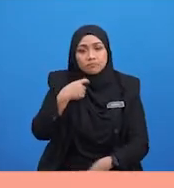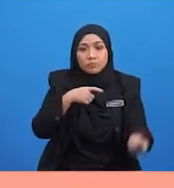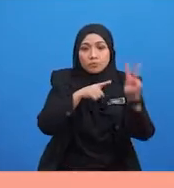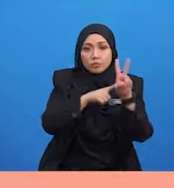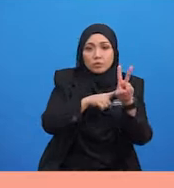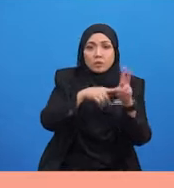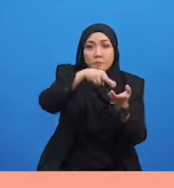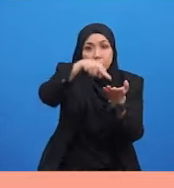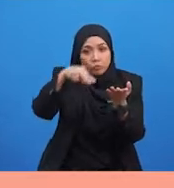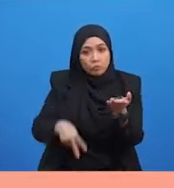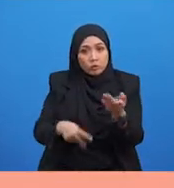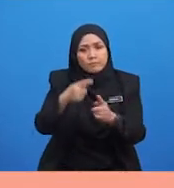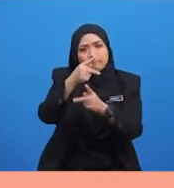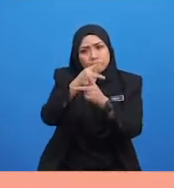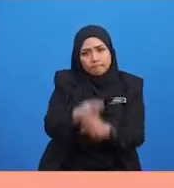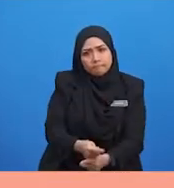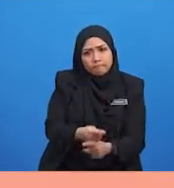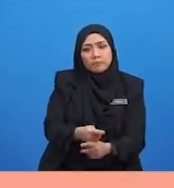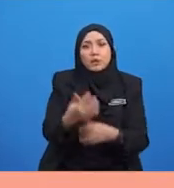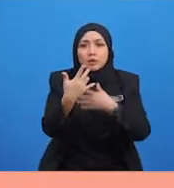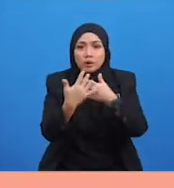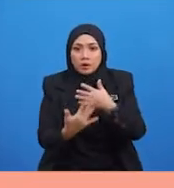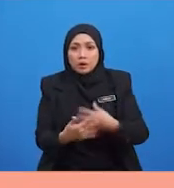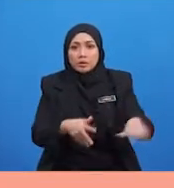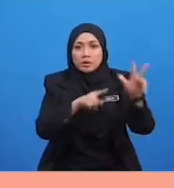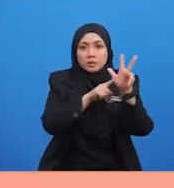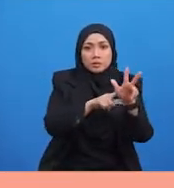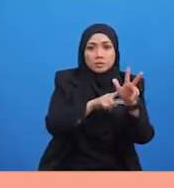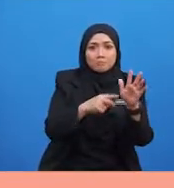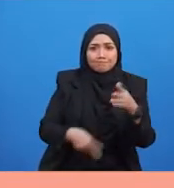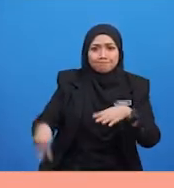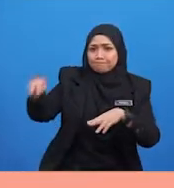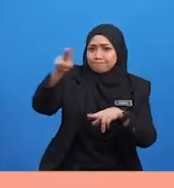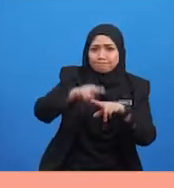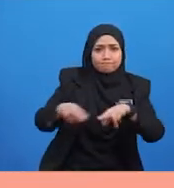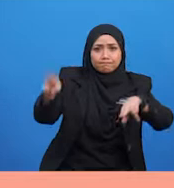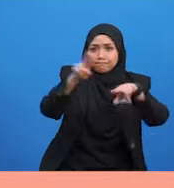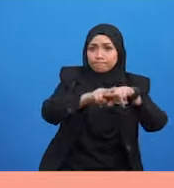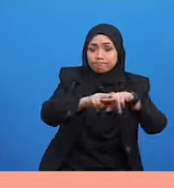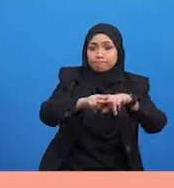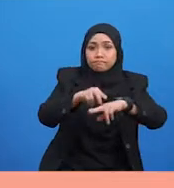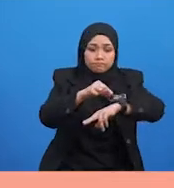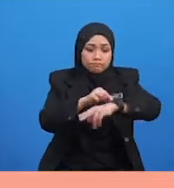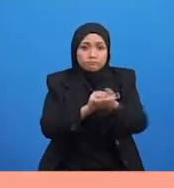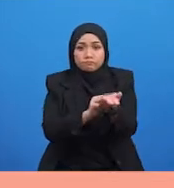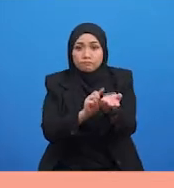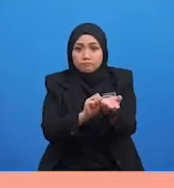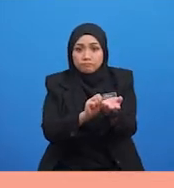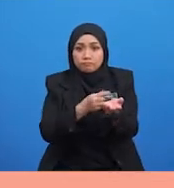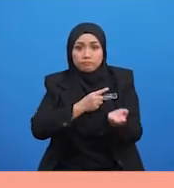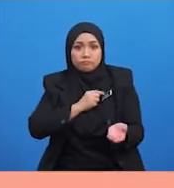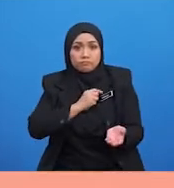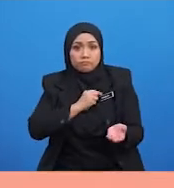darah. 3. Peningkatan kadar nadi. 4. Kehilangan berat badan.